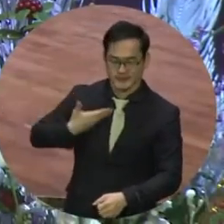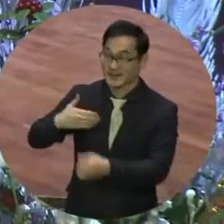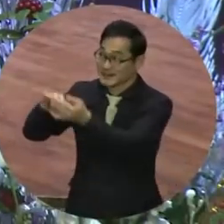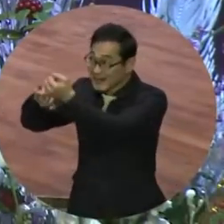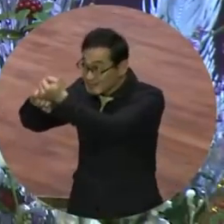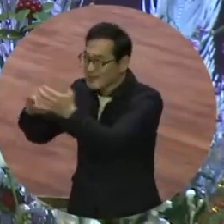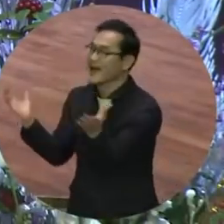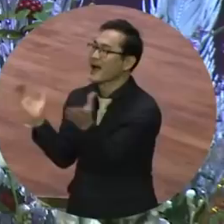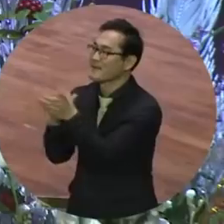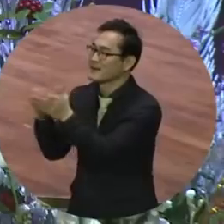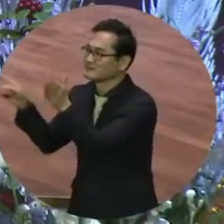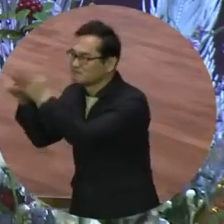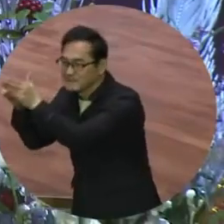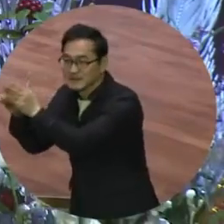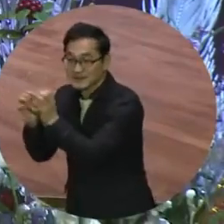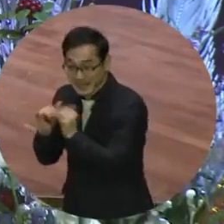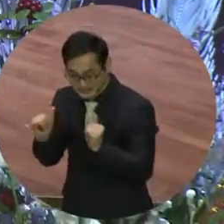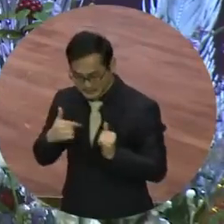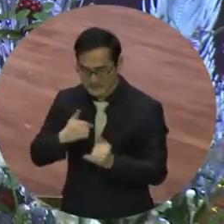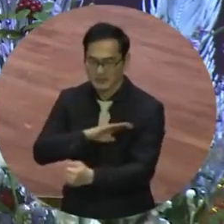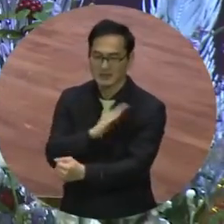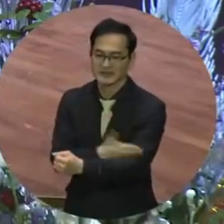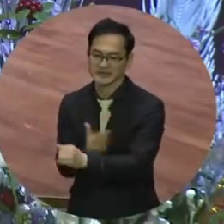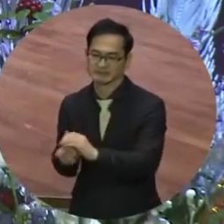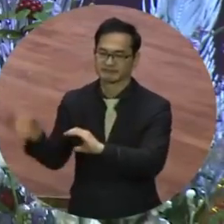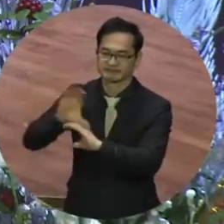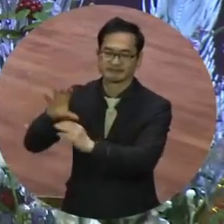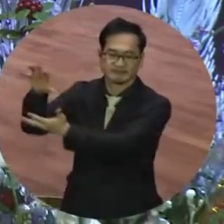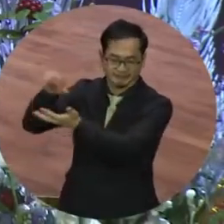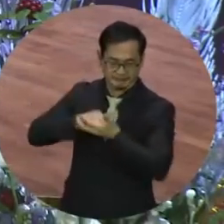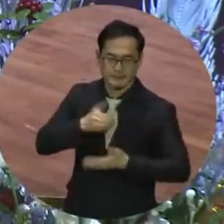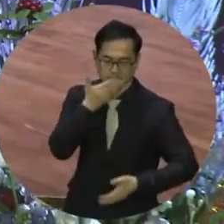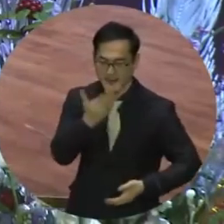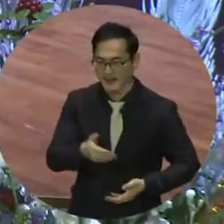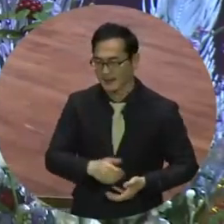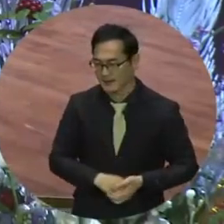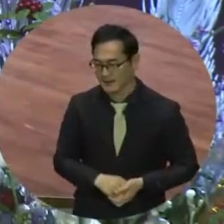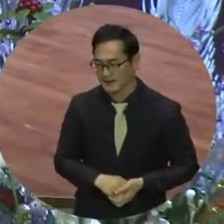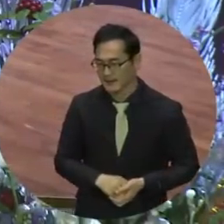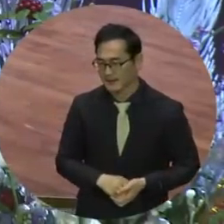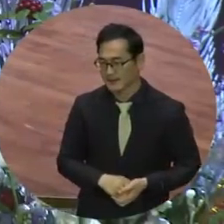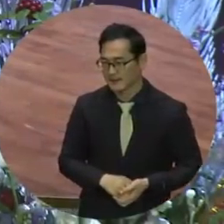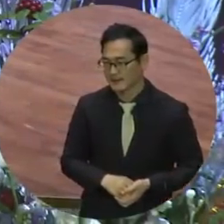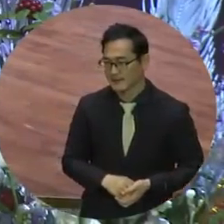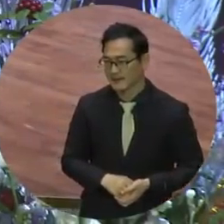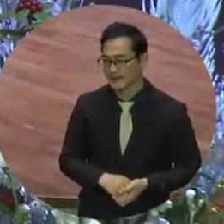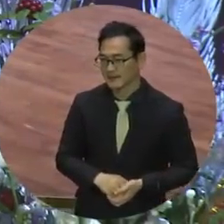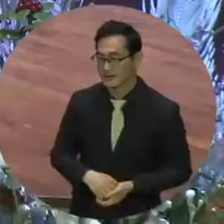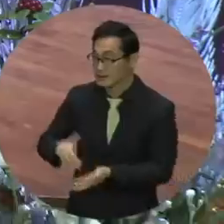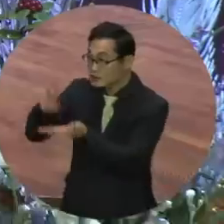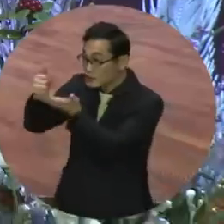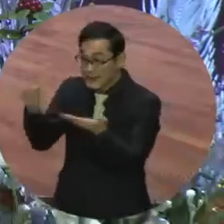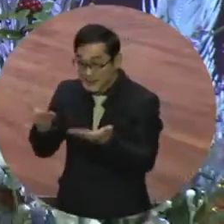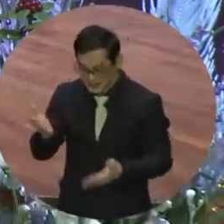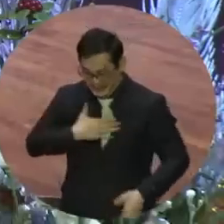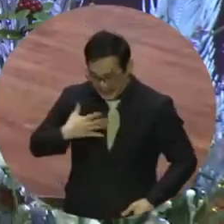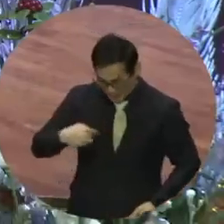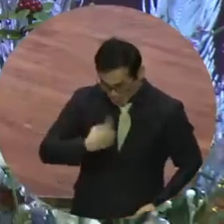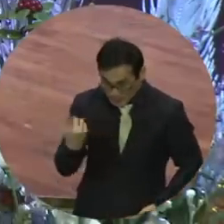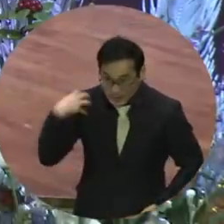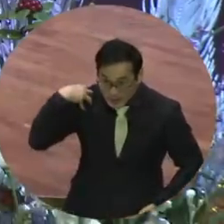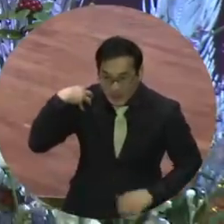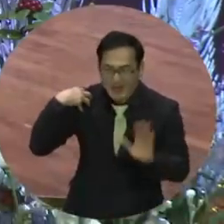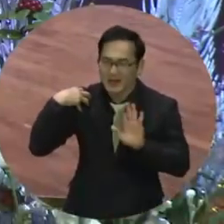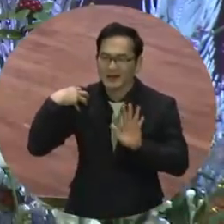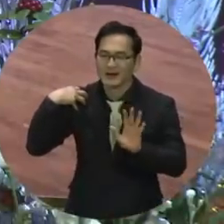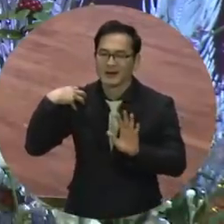삶 속에 능력이 임해요. 말씀이 권능을 힘입을 때 증인의 삶을 사는 겁니다. 주의 일을 내가 하는 게 아니에요. 하나님이야 주의